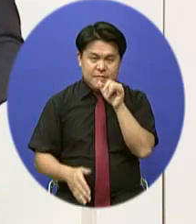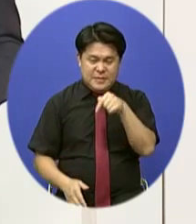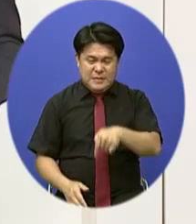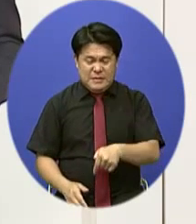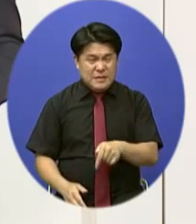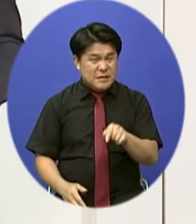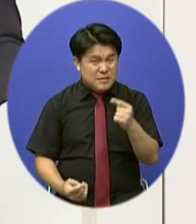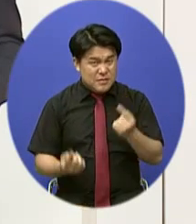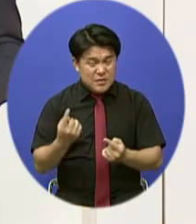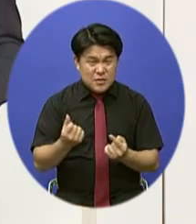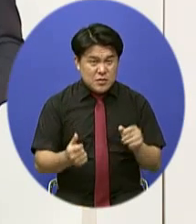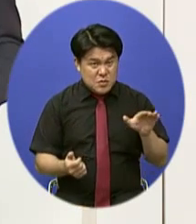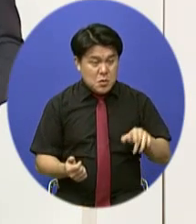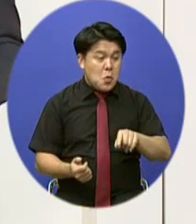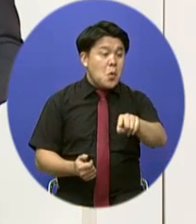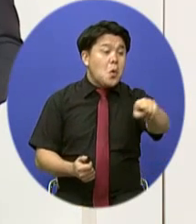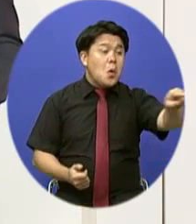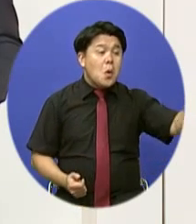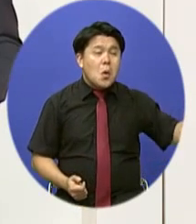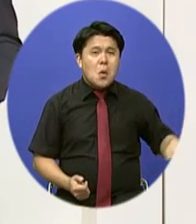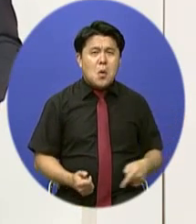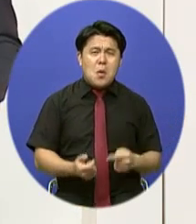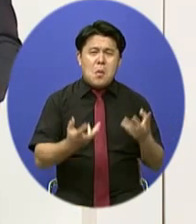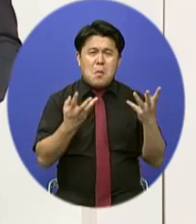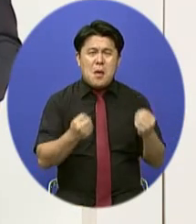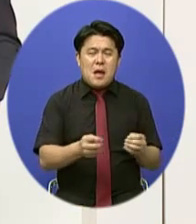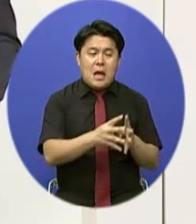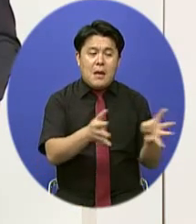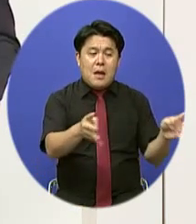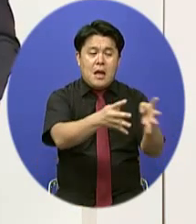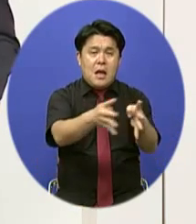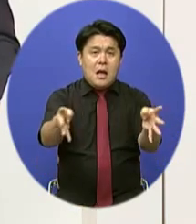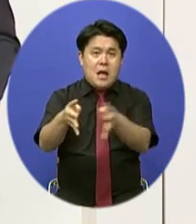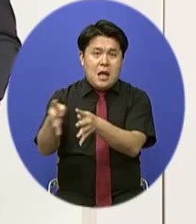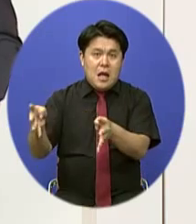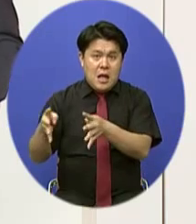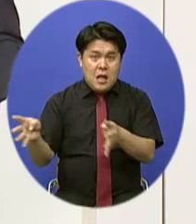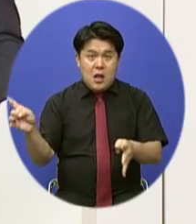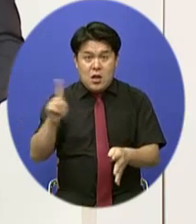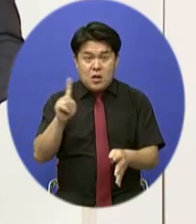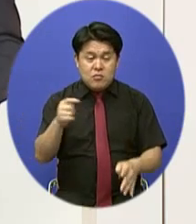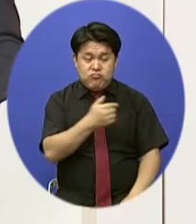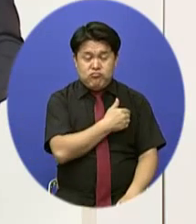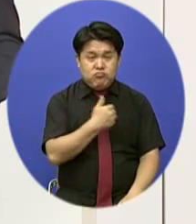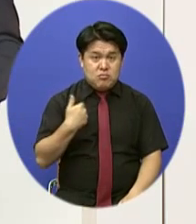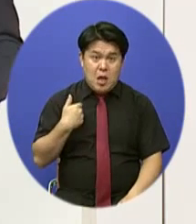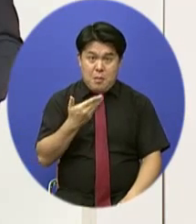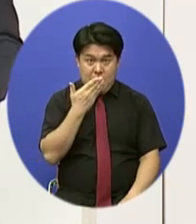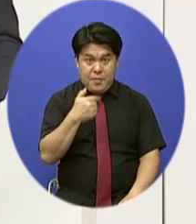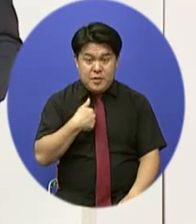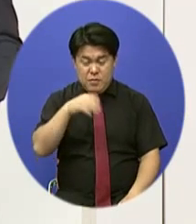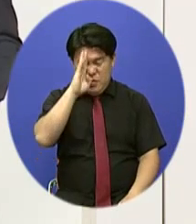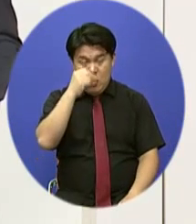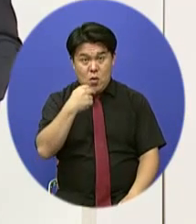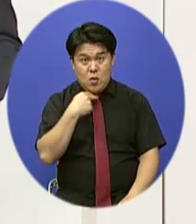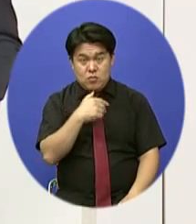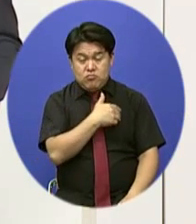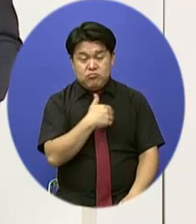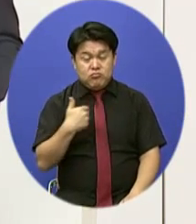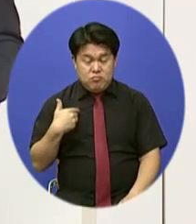못하지. 네. 또 요 근방에 제일 아파트 주민이니까. 네. 얼마든지 일할 수 있어요. 뭐 몸만 안 아프면은.